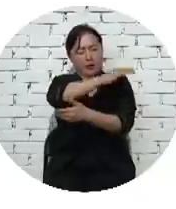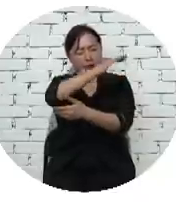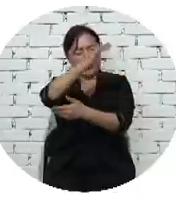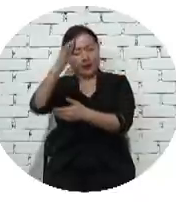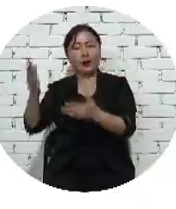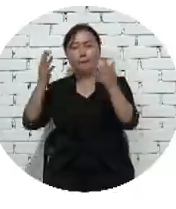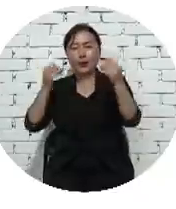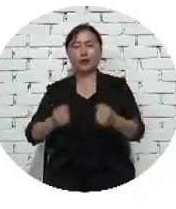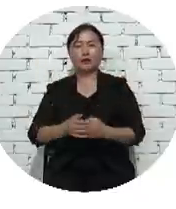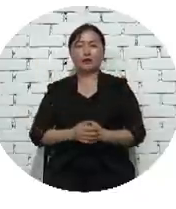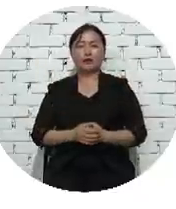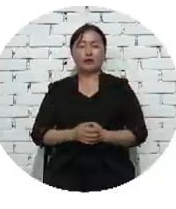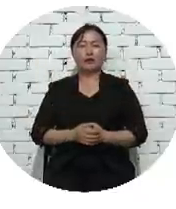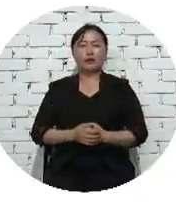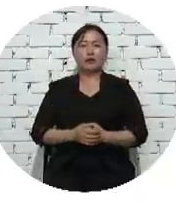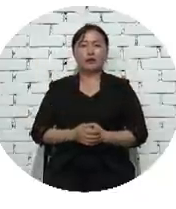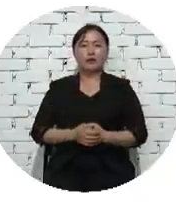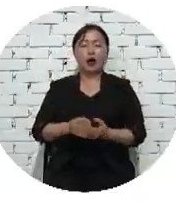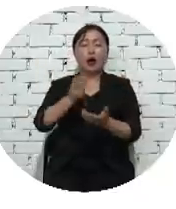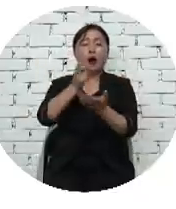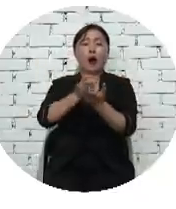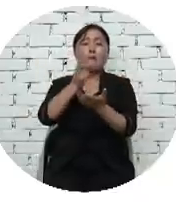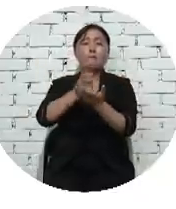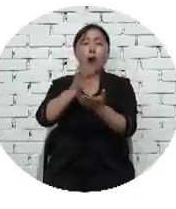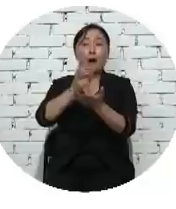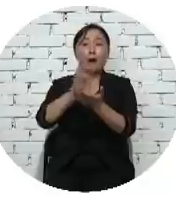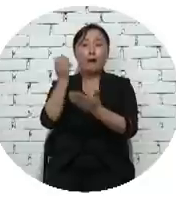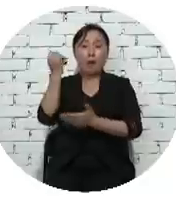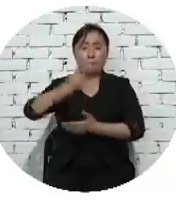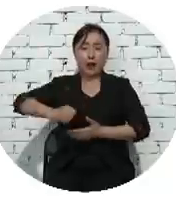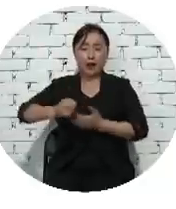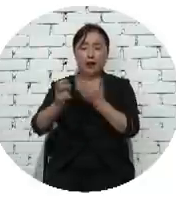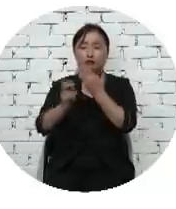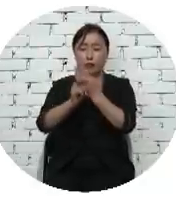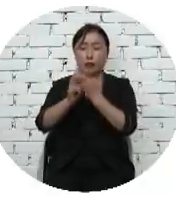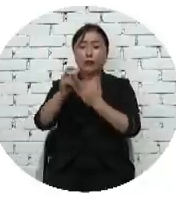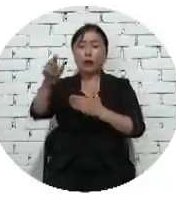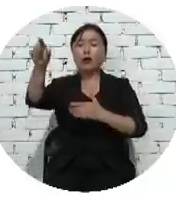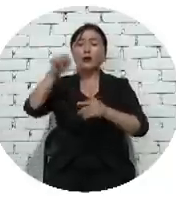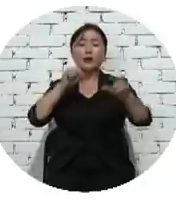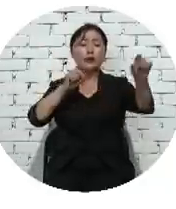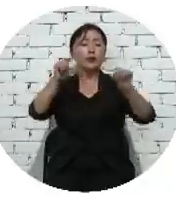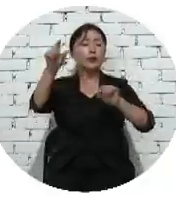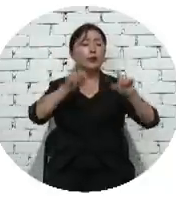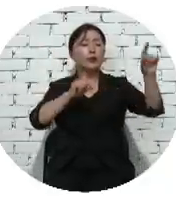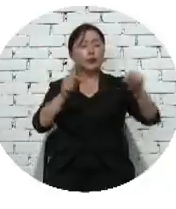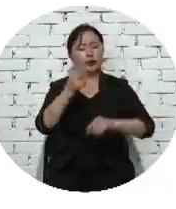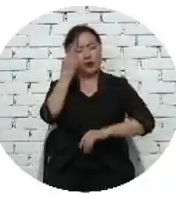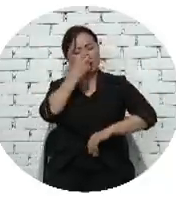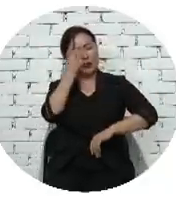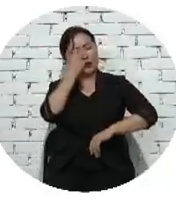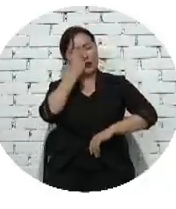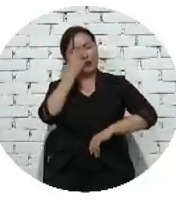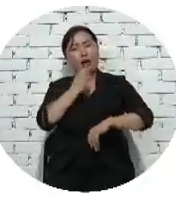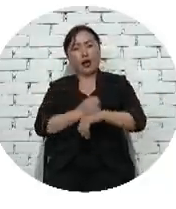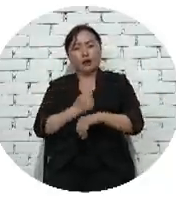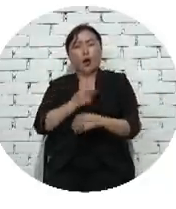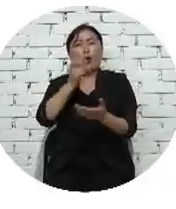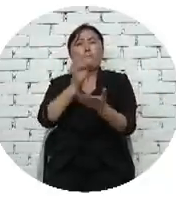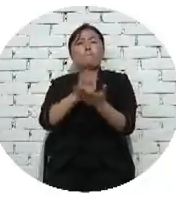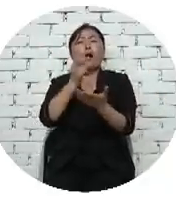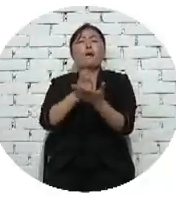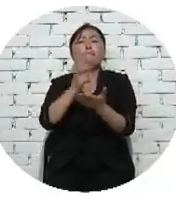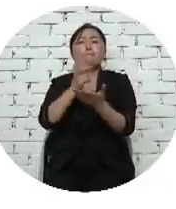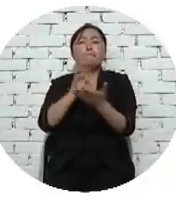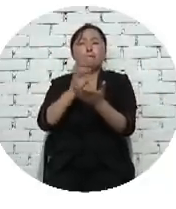저는 헌법 가치에 위배되는 부분들만 좀 우선적으로 골라서 제가 하면서 저는 법치 회복을